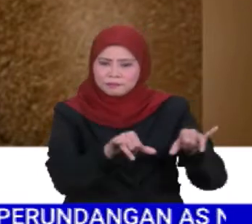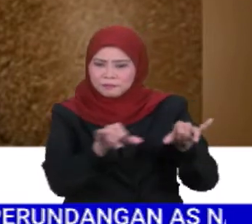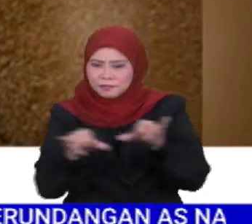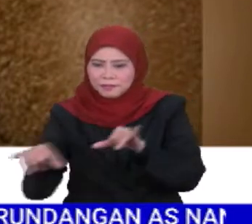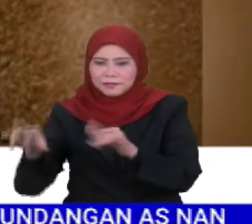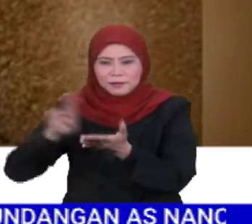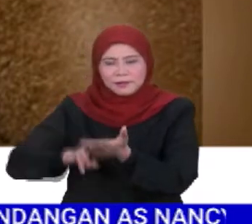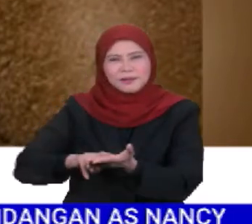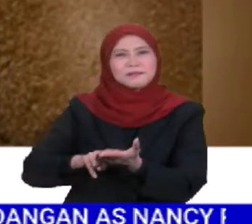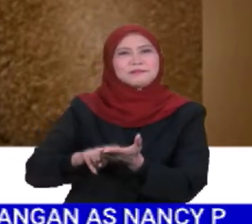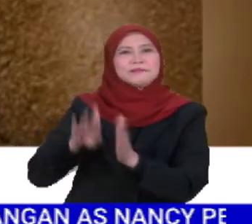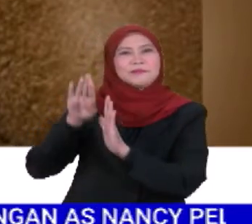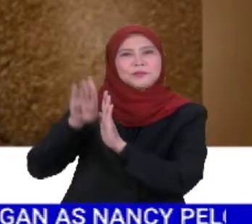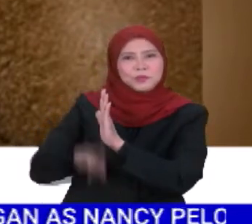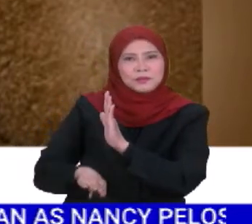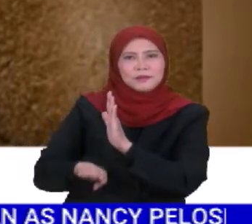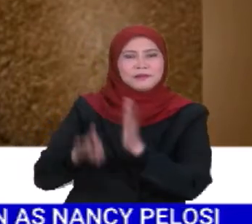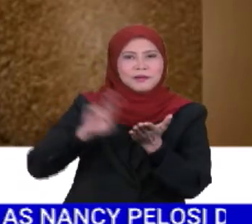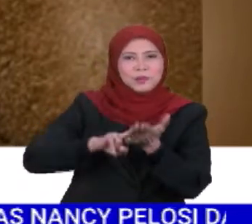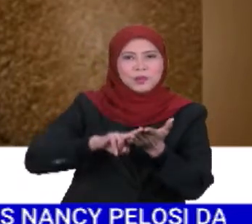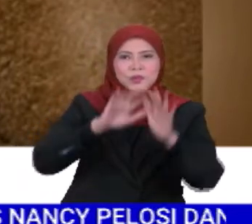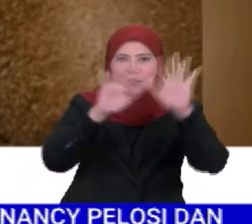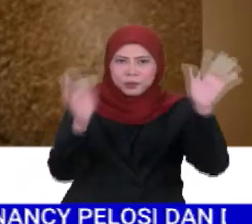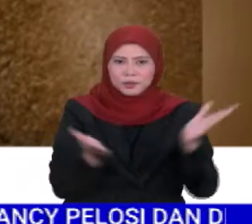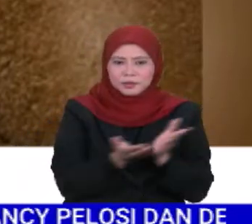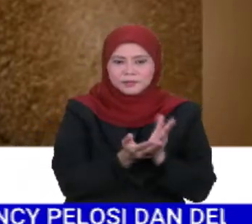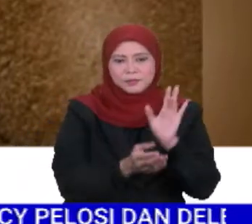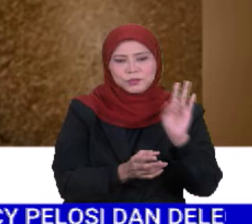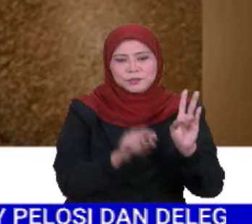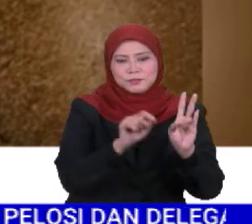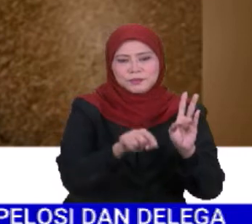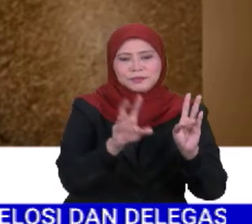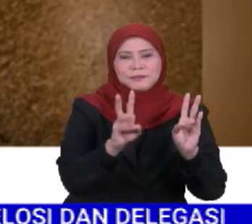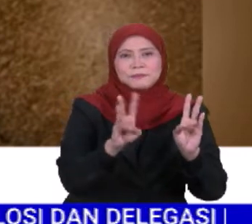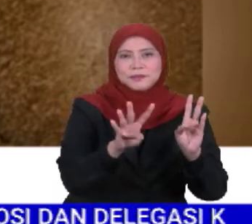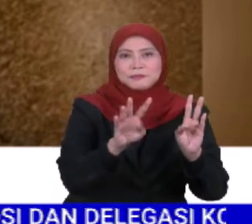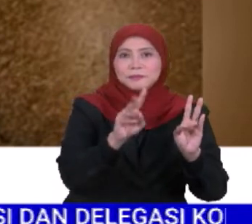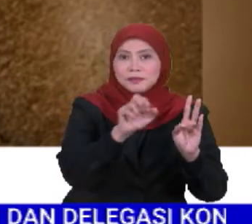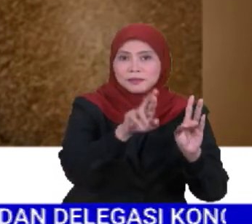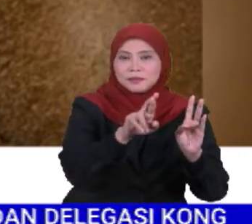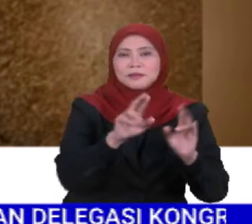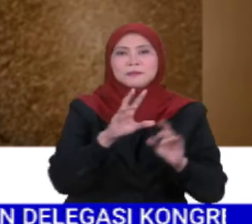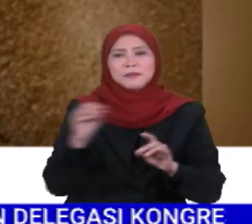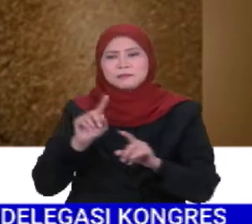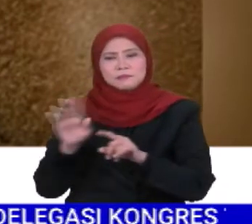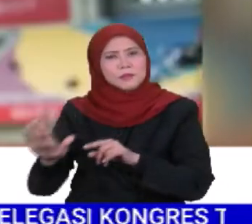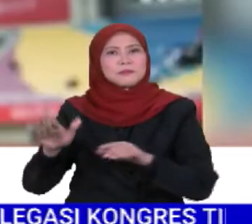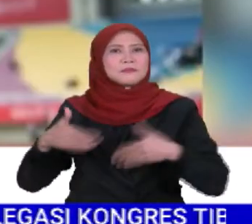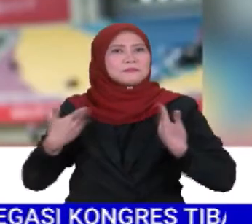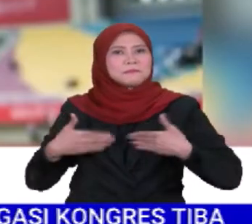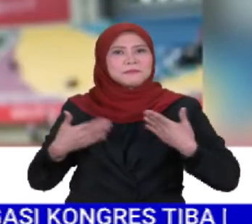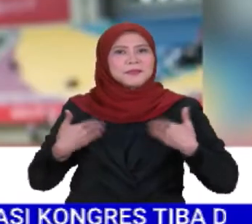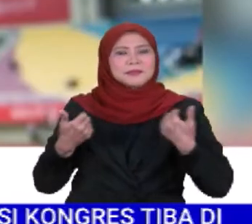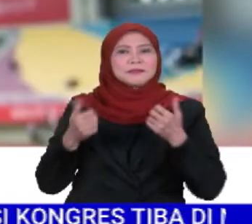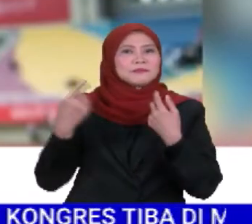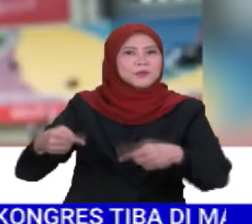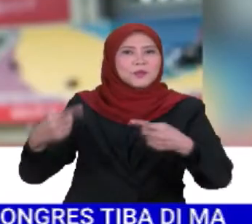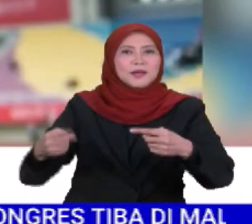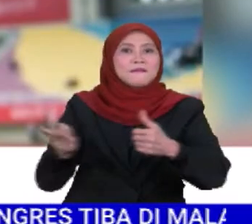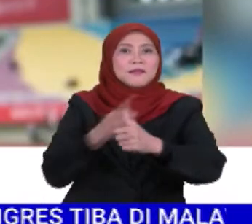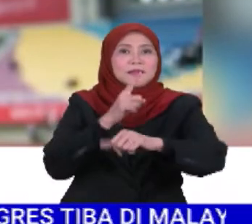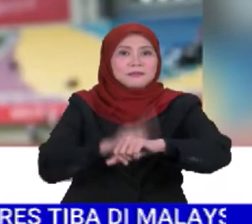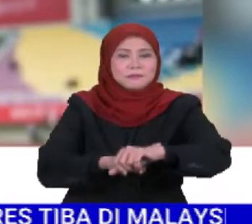dicatatkan masih rendah berbanding Riko dunianya yaitu 76 pamite beliau masih gembira kerana yang merupakan kejohanan